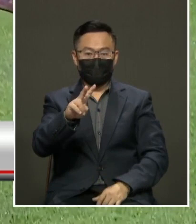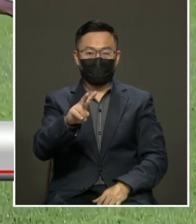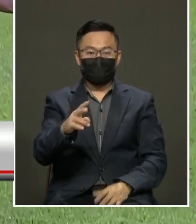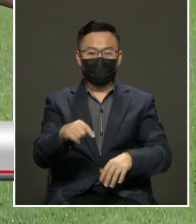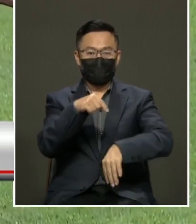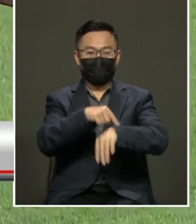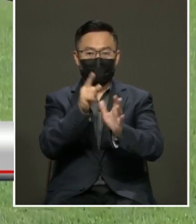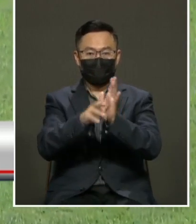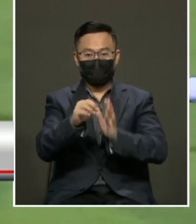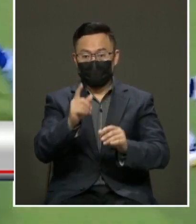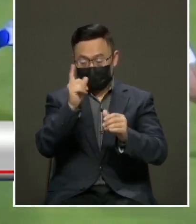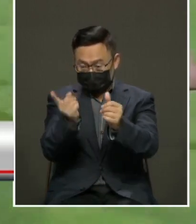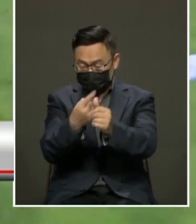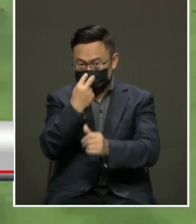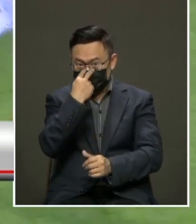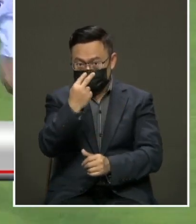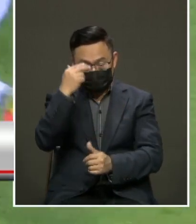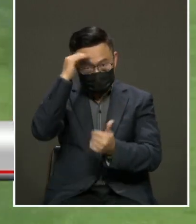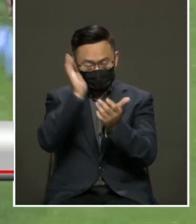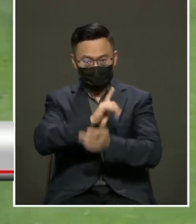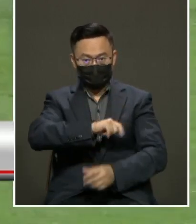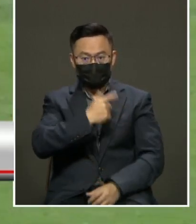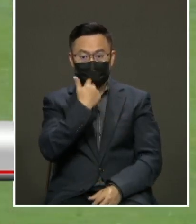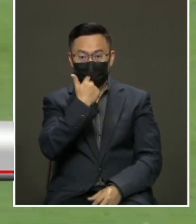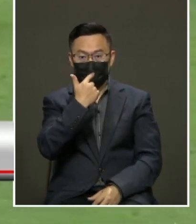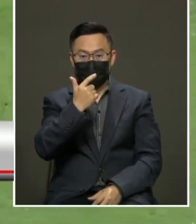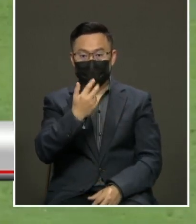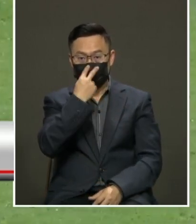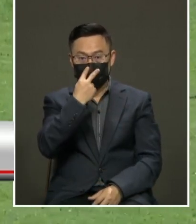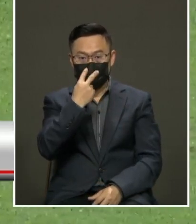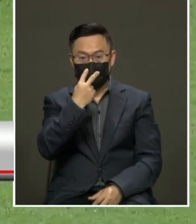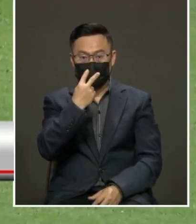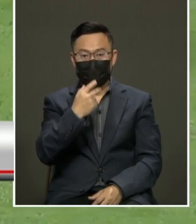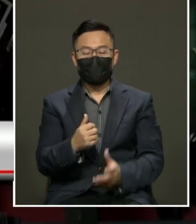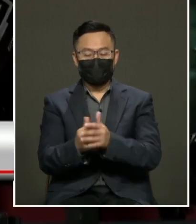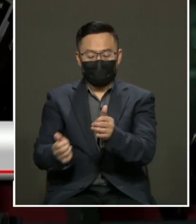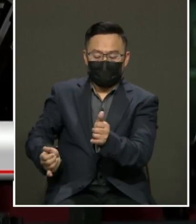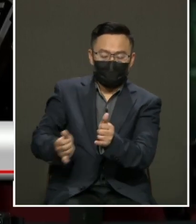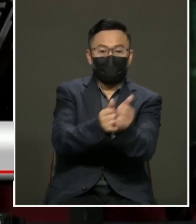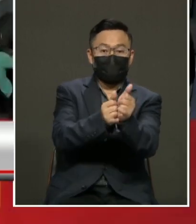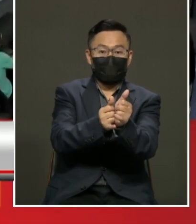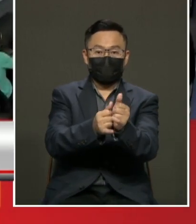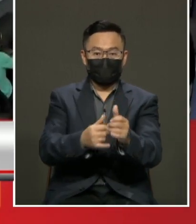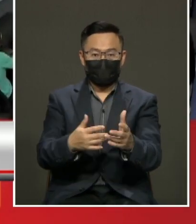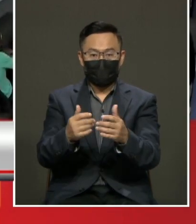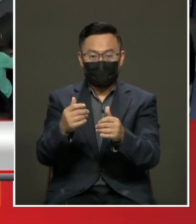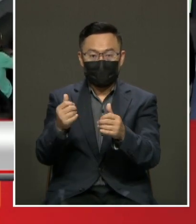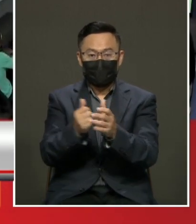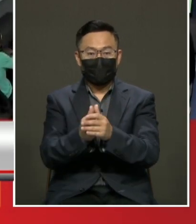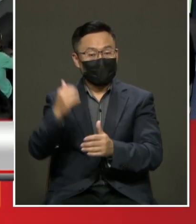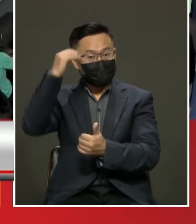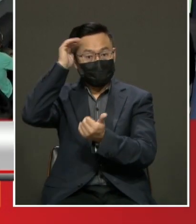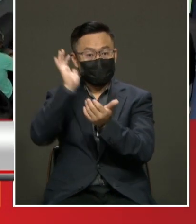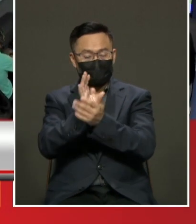สินเนี่ยให้ใบแดงไปก่อนนะคะนี่เป็นทางฝั่งของสรวิทย์พานทองนะคะจังหวะนี้ไปตัดฟาวล์ใส่ชานรงค์พรมสี